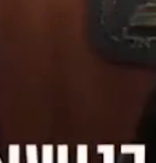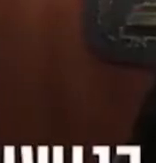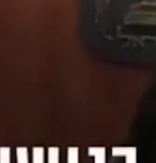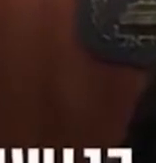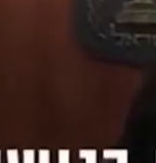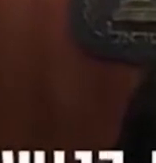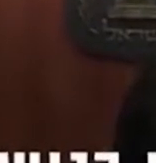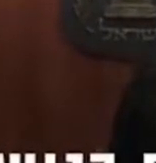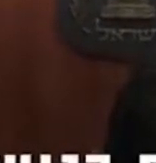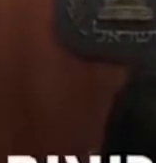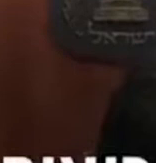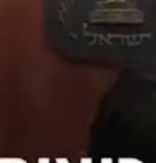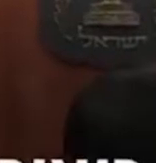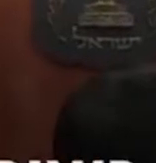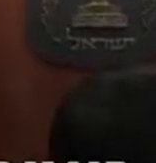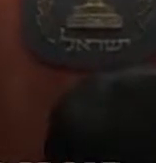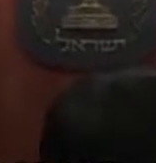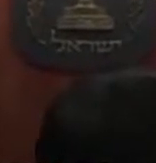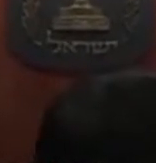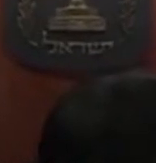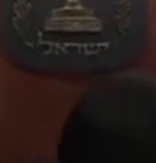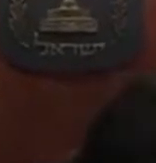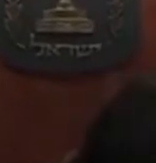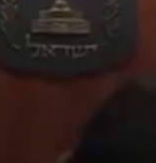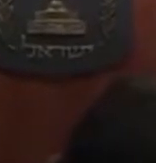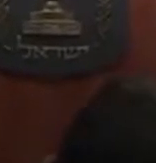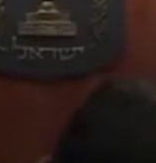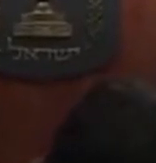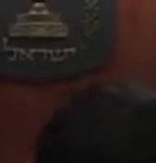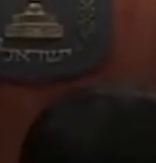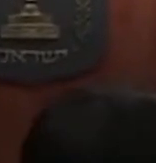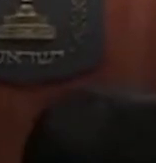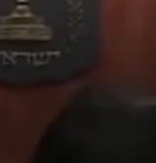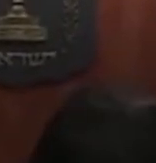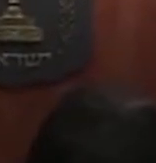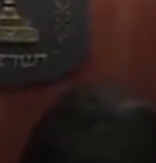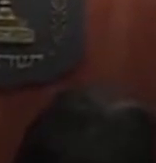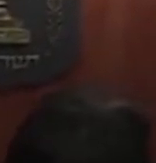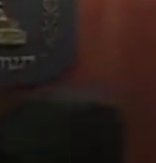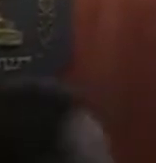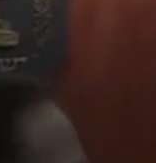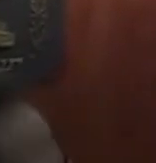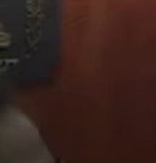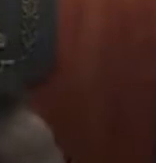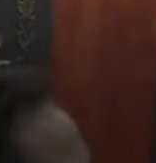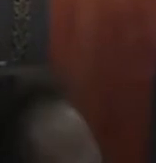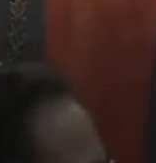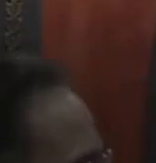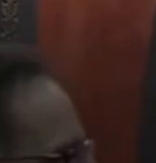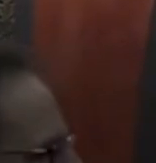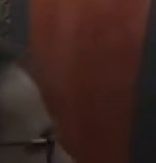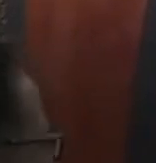לא מגביל אתכם בנושאים, אתם יכולים לשאול על מה שאתם רוצים. תתקשרו למערכות שלכם, הם יזרימו לכם